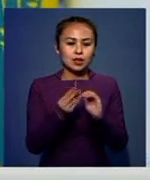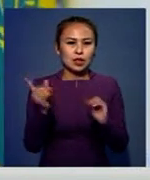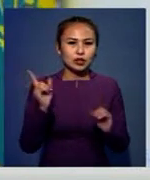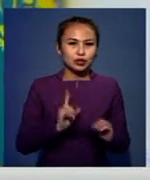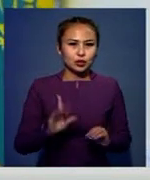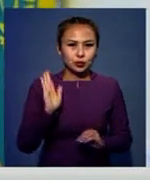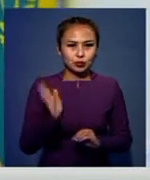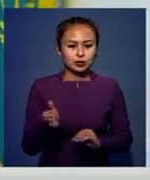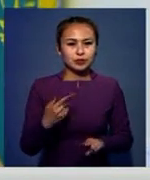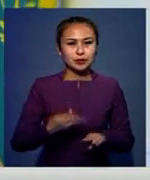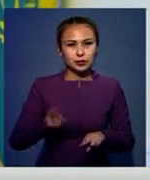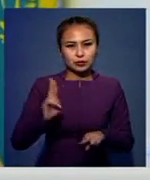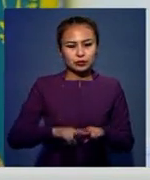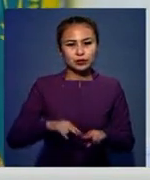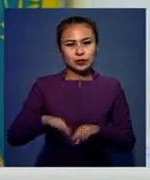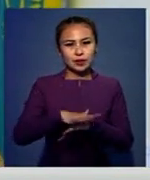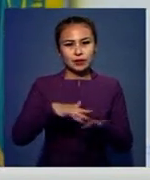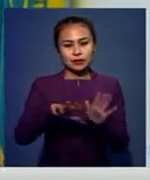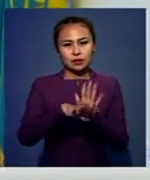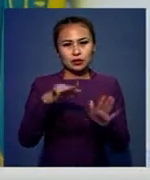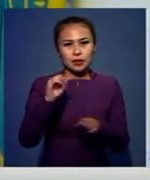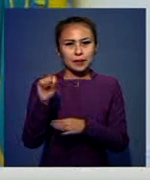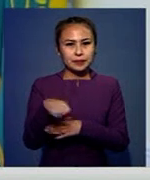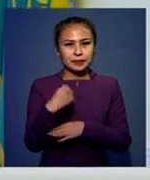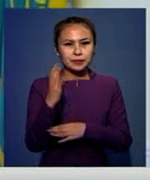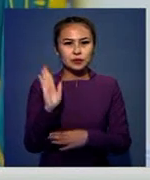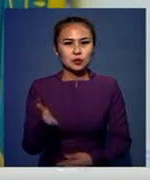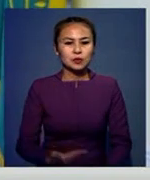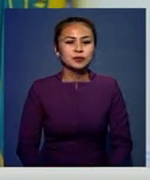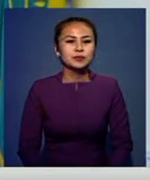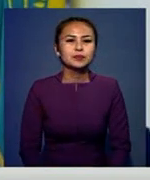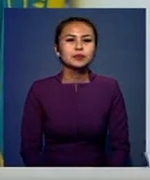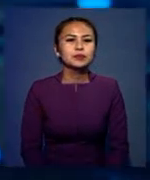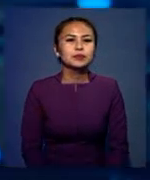күтеді. Енді халық таңдаған азамат бүгін жеңеді деп ойлаймын.